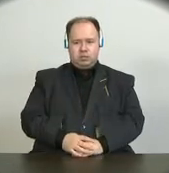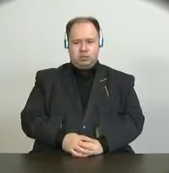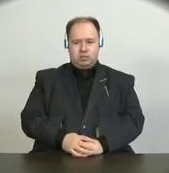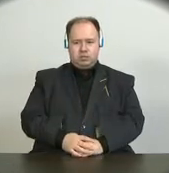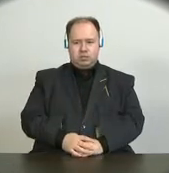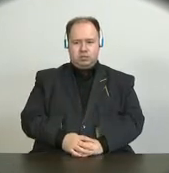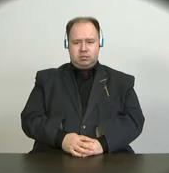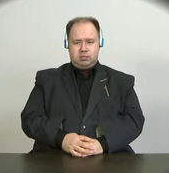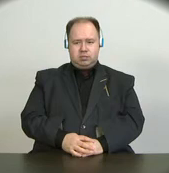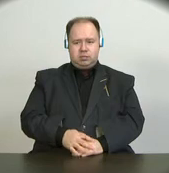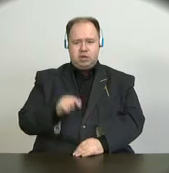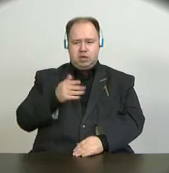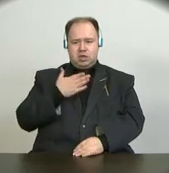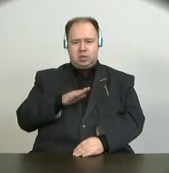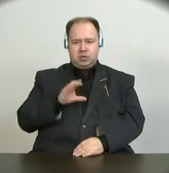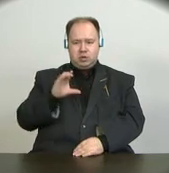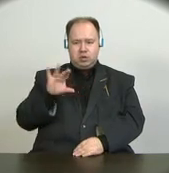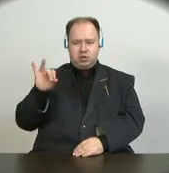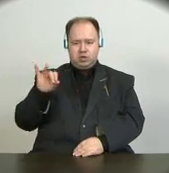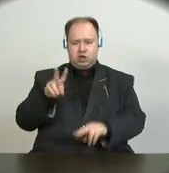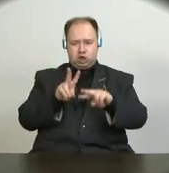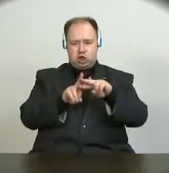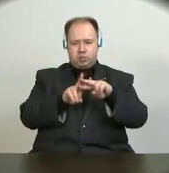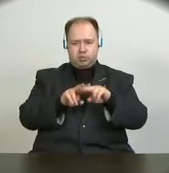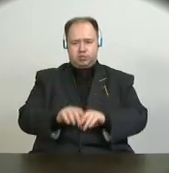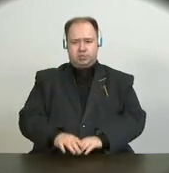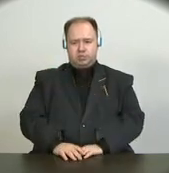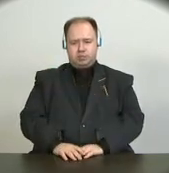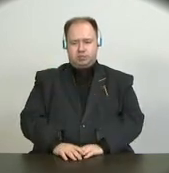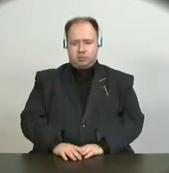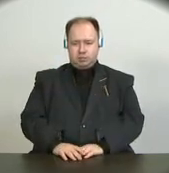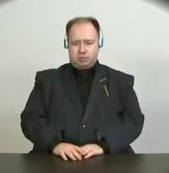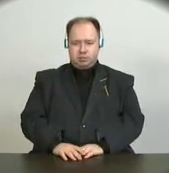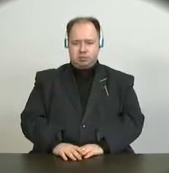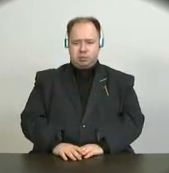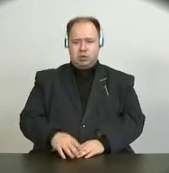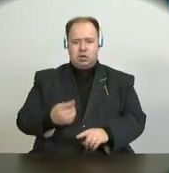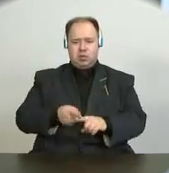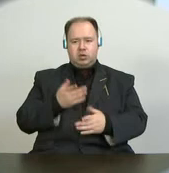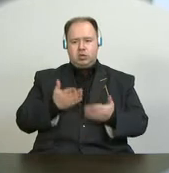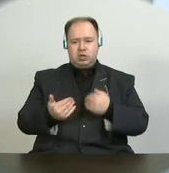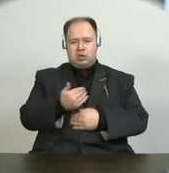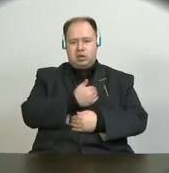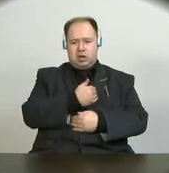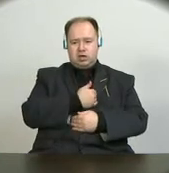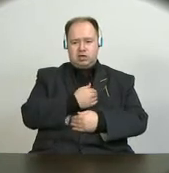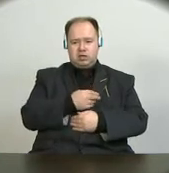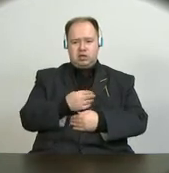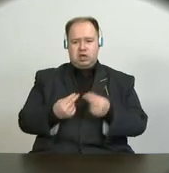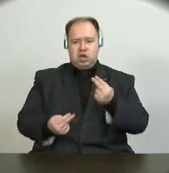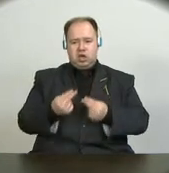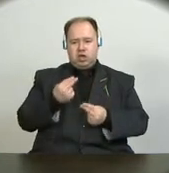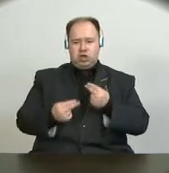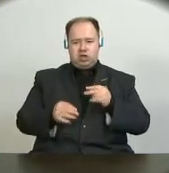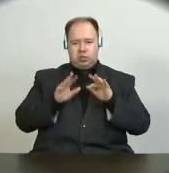то есть там используете sharp в качестве основного языка поэтому если вы хотите вот играми заниматься на